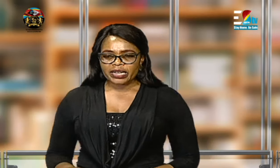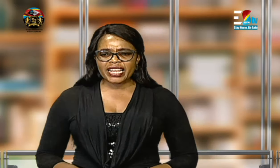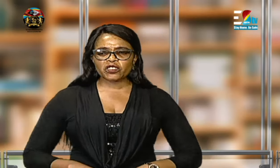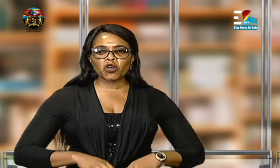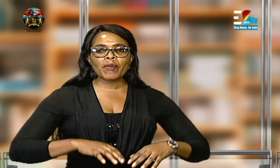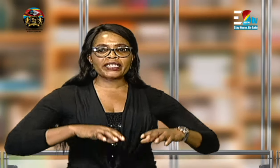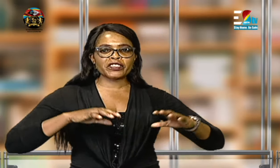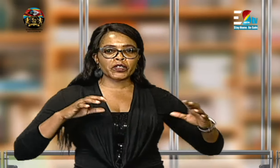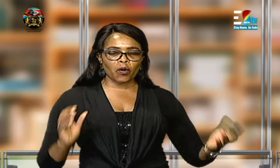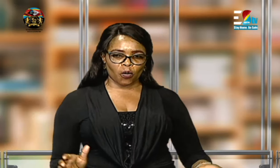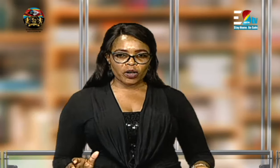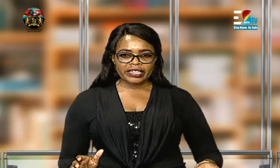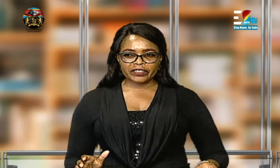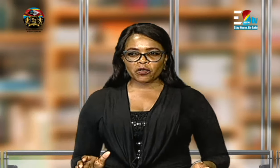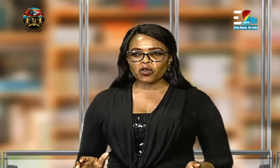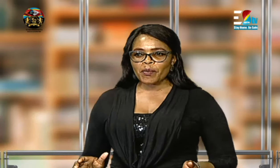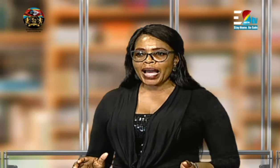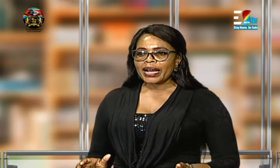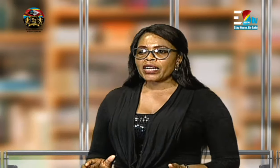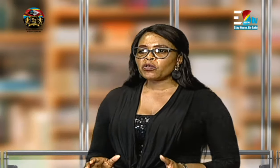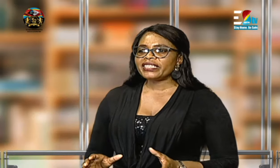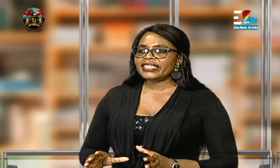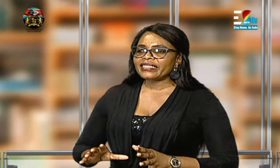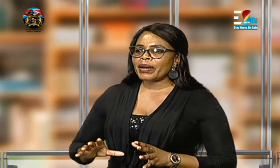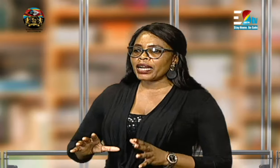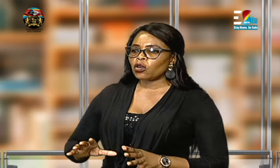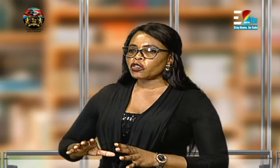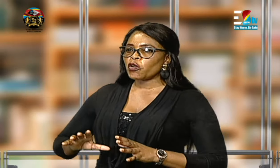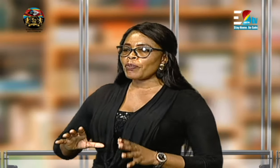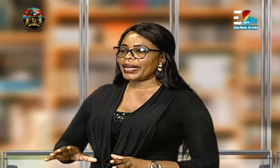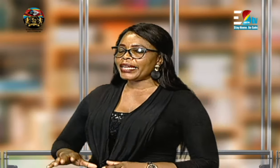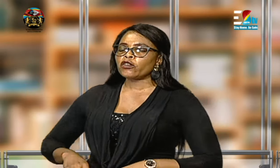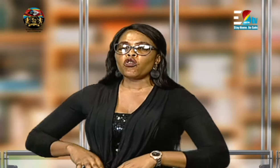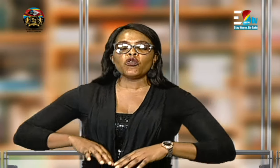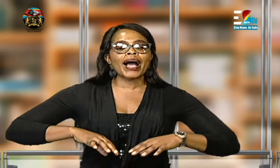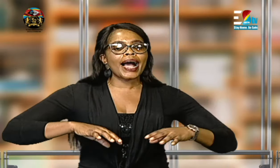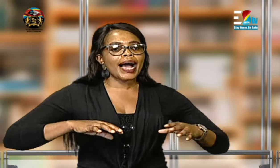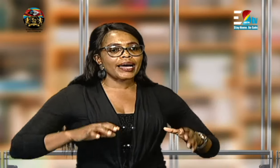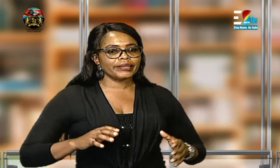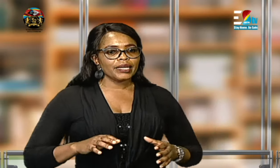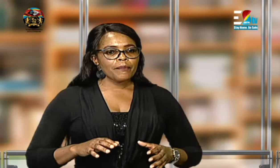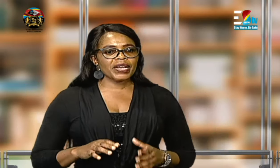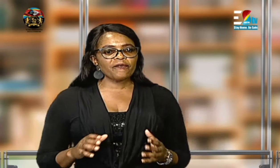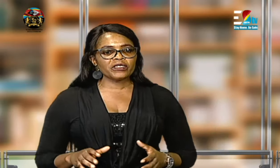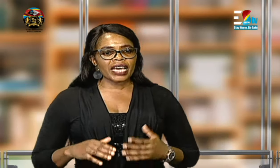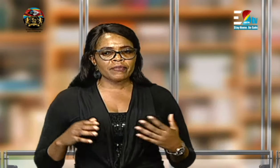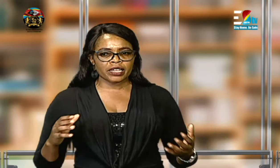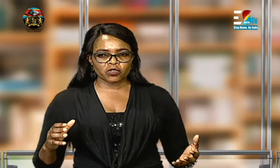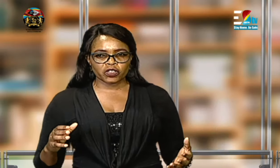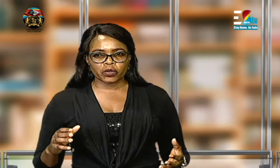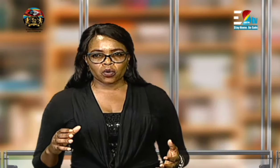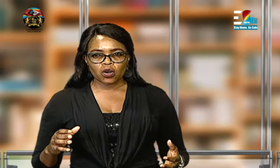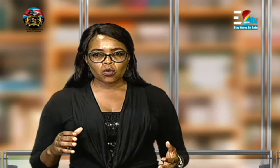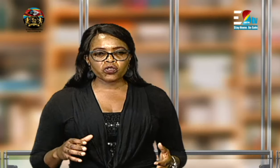sihloko. Nasikhuluma ngesihloko sikhuluma ngekuthi lendzaba yakho lotoyibhala ikhuluma ngani. Phela mfundzi ayibe